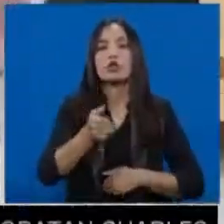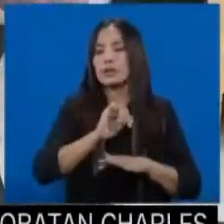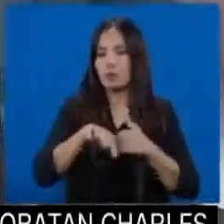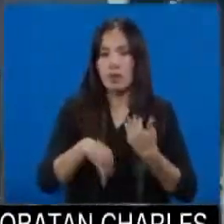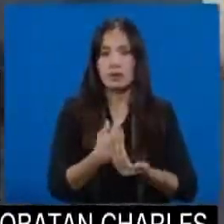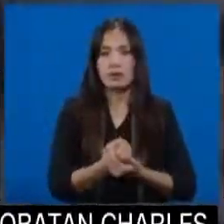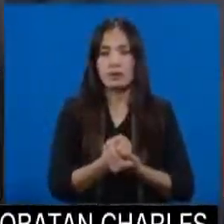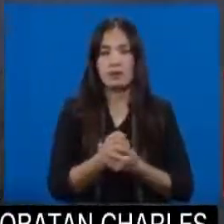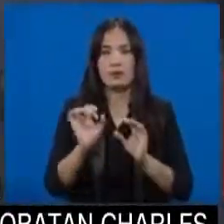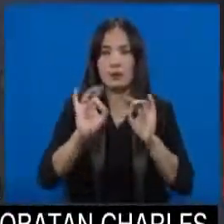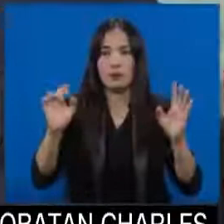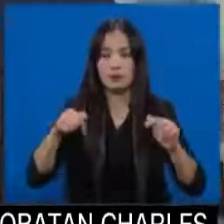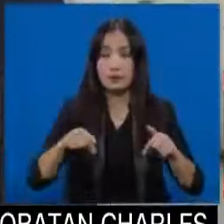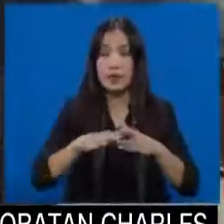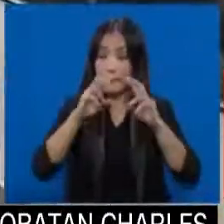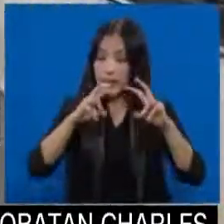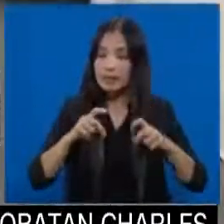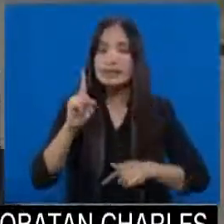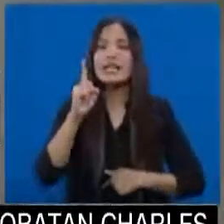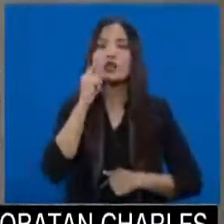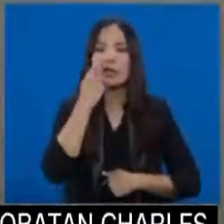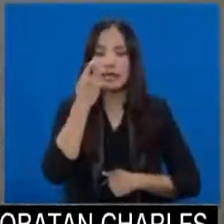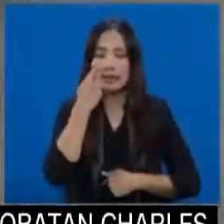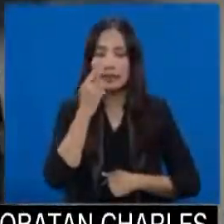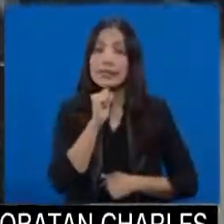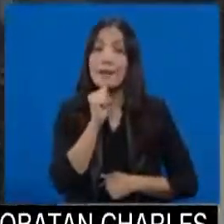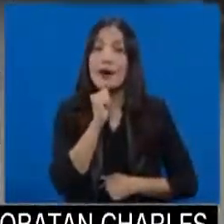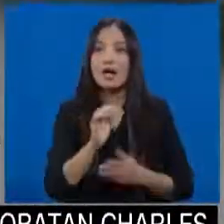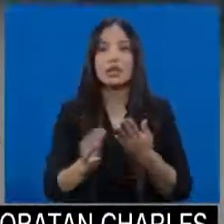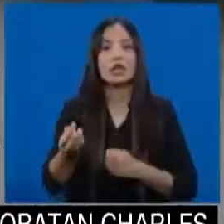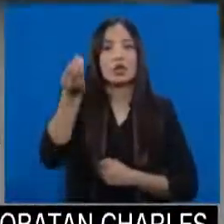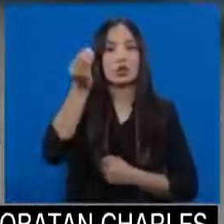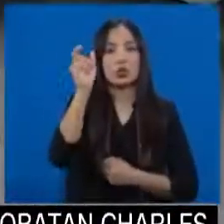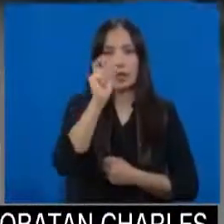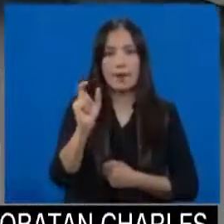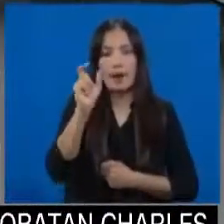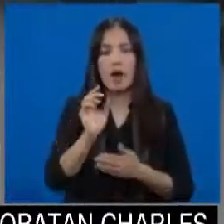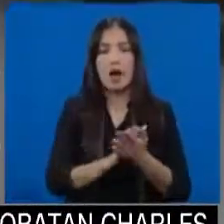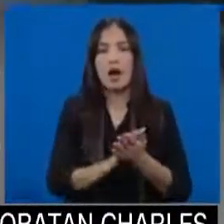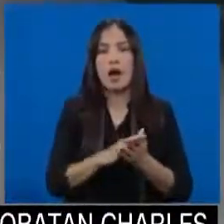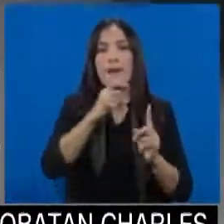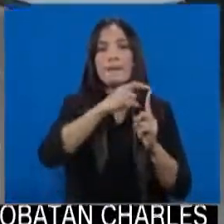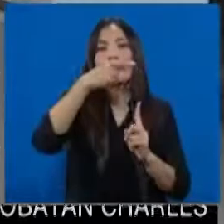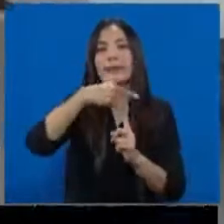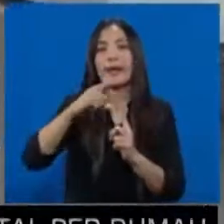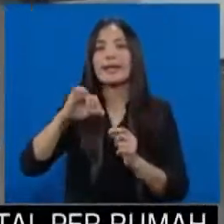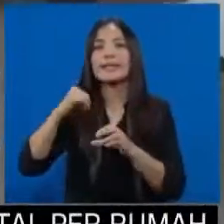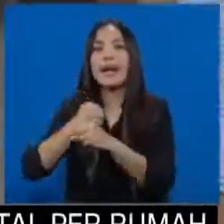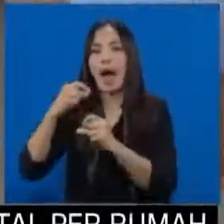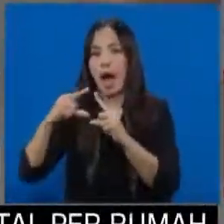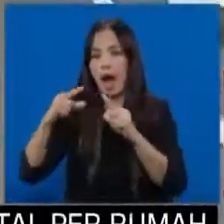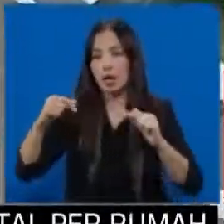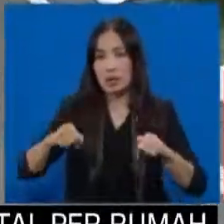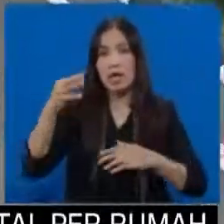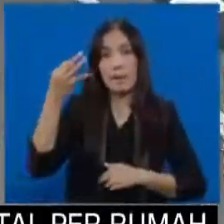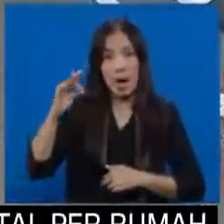Suko Sutrisno, penyidik juga memeriksa seorang saksi, yakni Direktur Utama Operasional PT Liga Indonesia Baru, Sujarno. Dalam